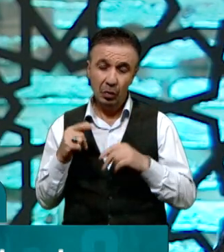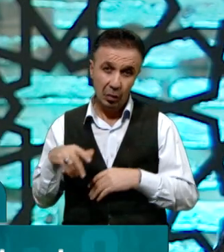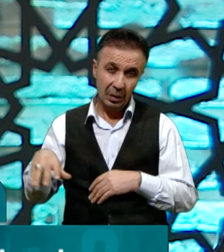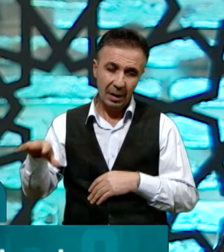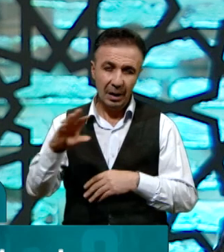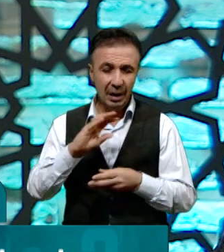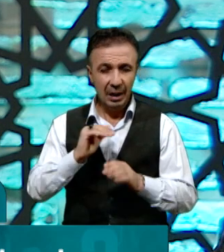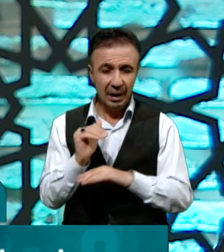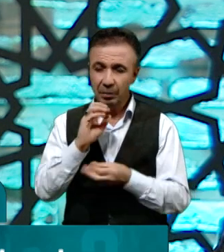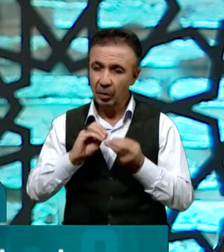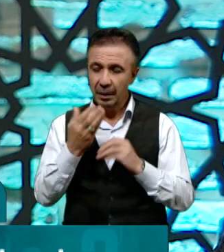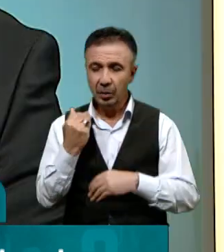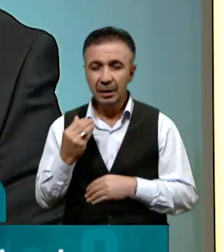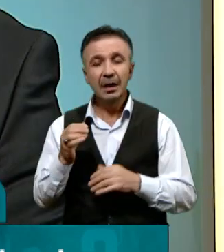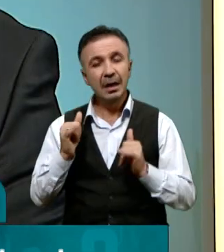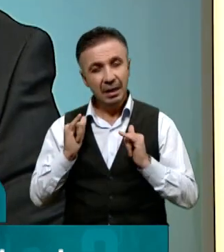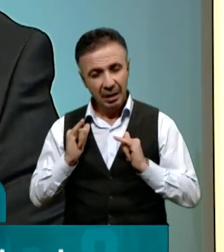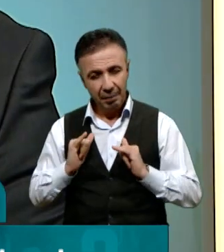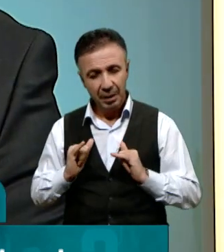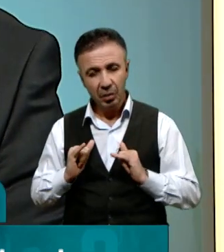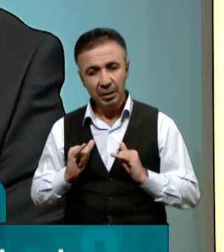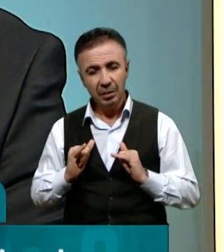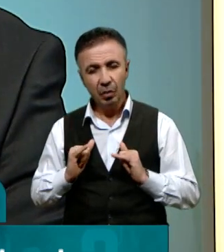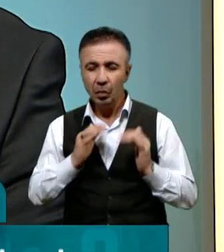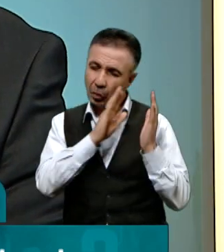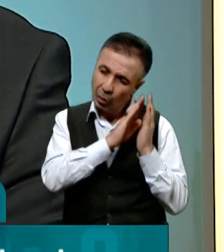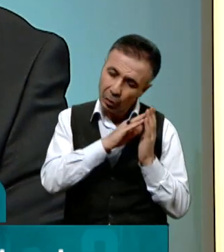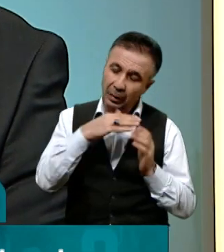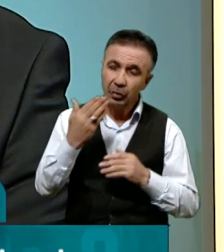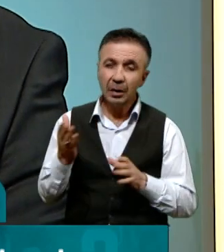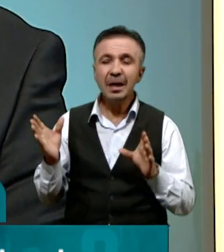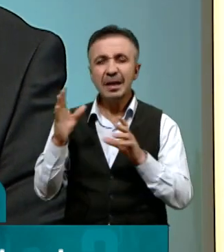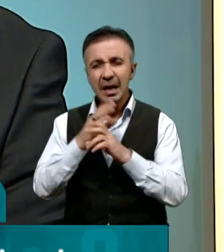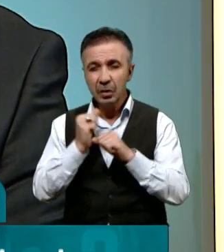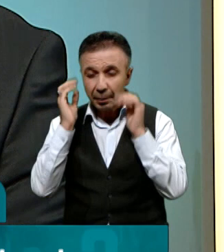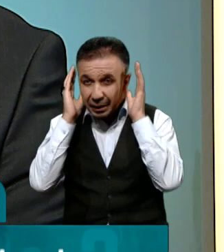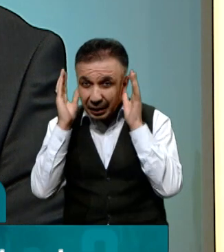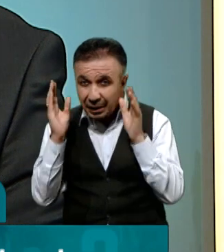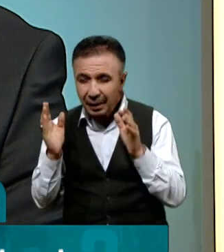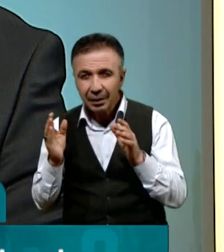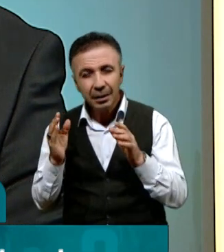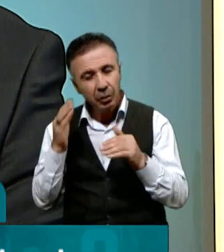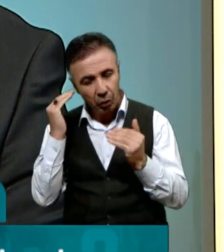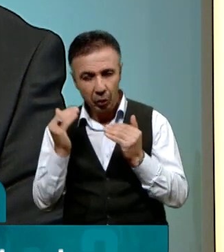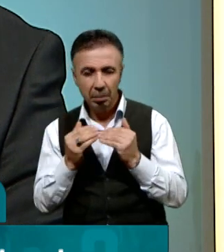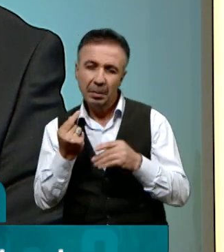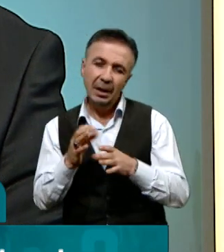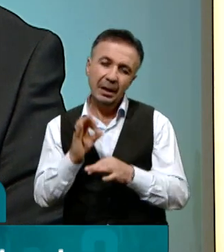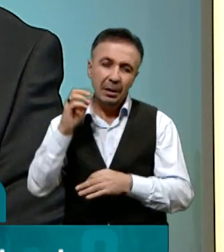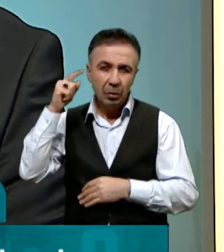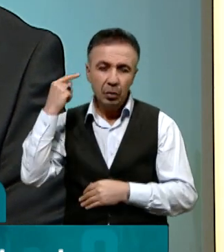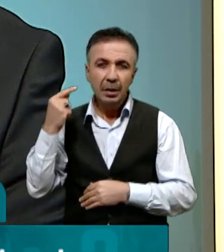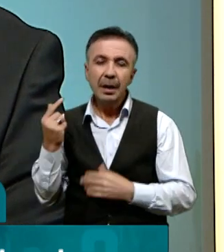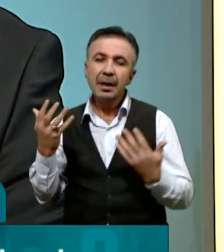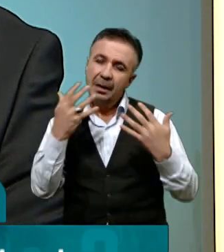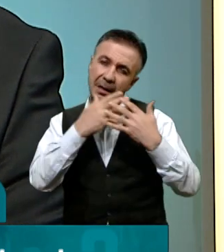olur. Kısaca dinlenmesi gereken sürede dinlendikten sonra teheccüd kılmaktır esas olan. Peki bir insan düşünün, efendim gece